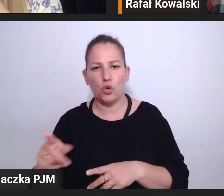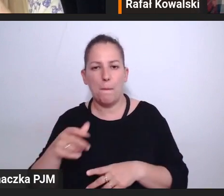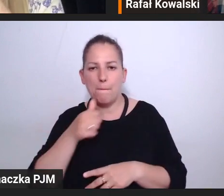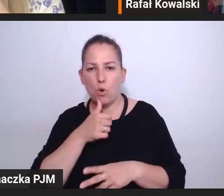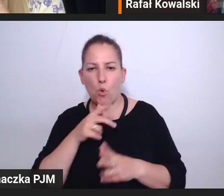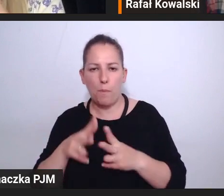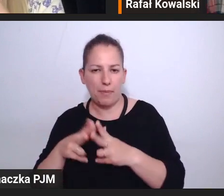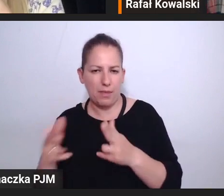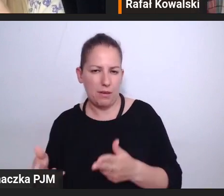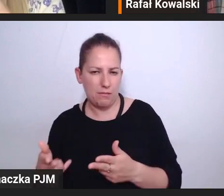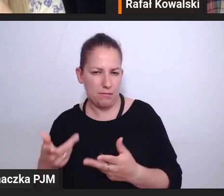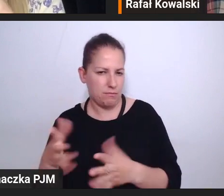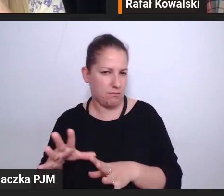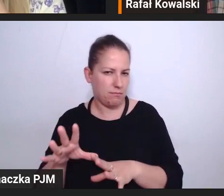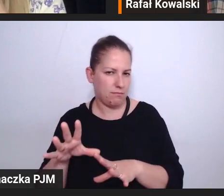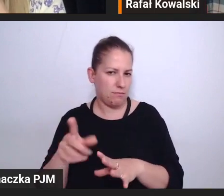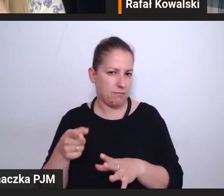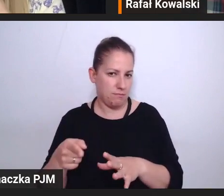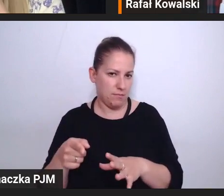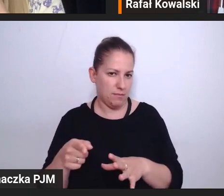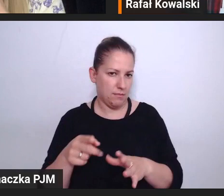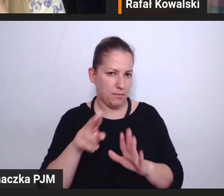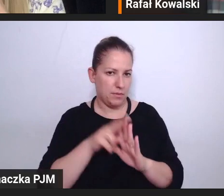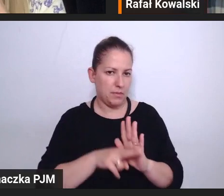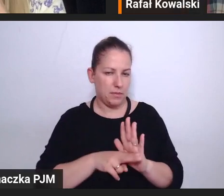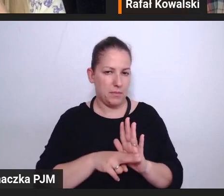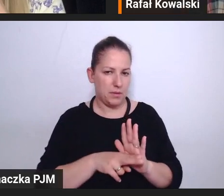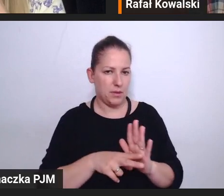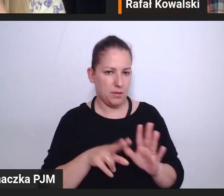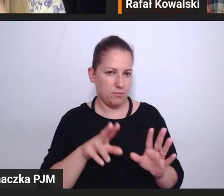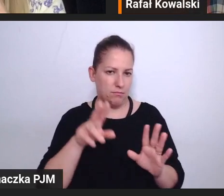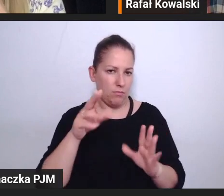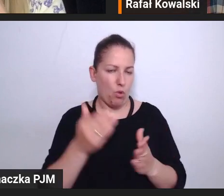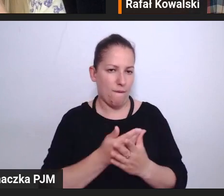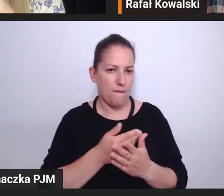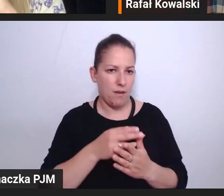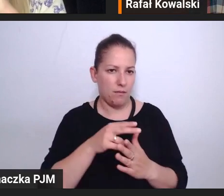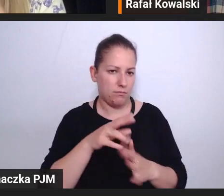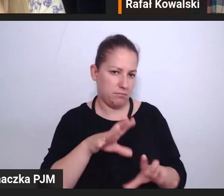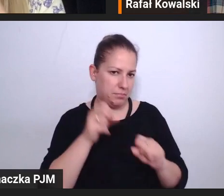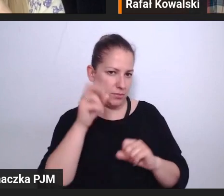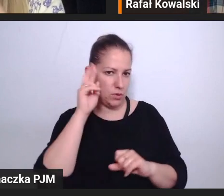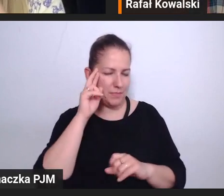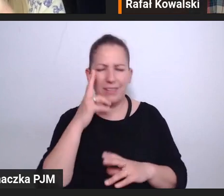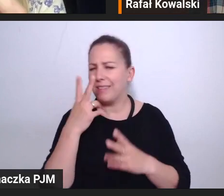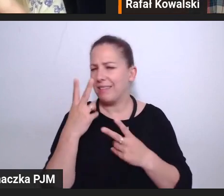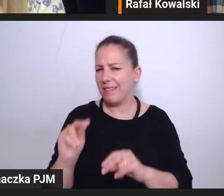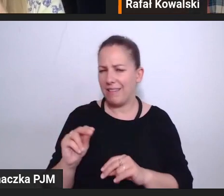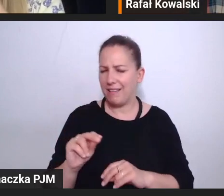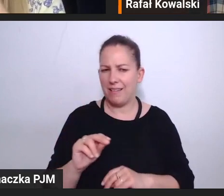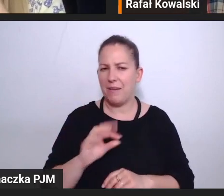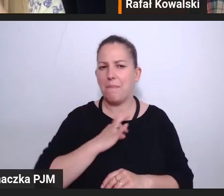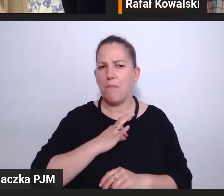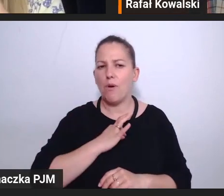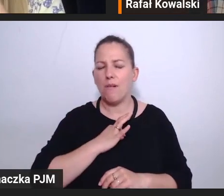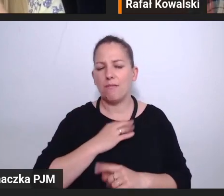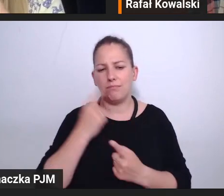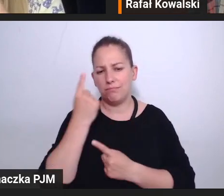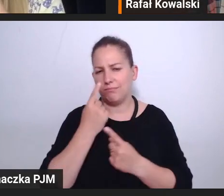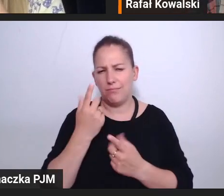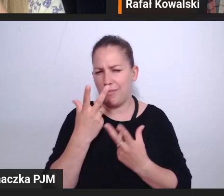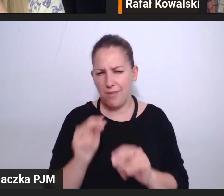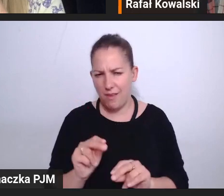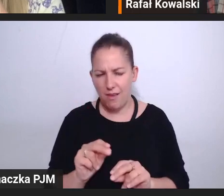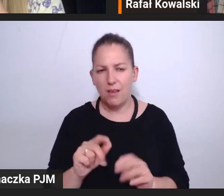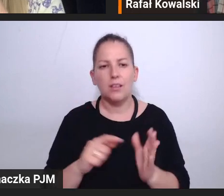tak należy rozumieć te przepisy nowe? Nie, moim zdaniem nie. To,